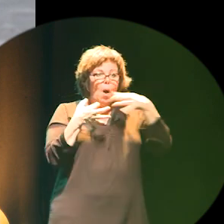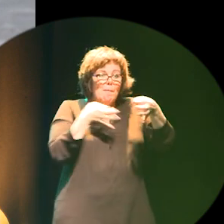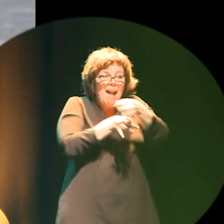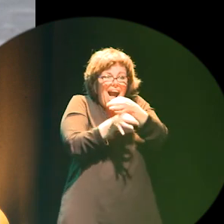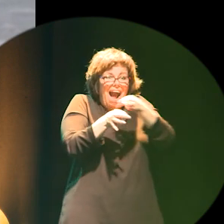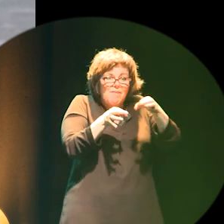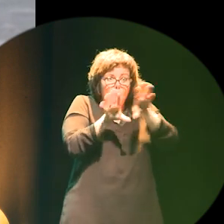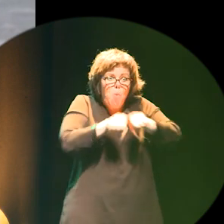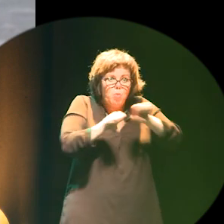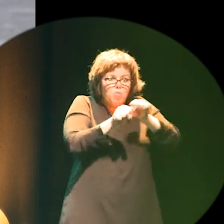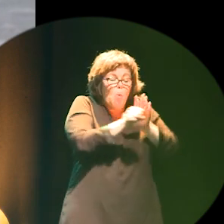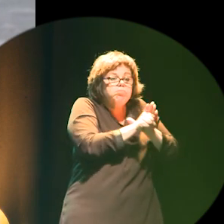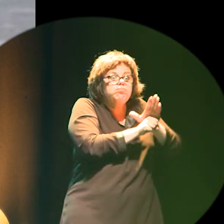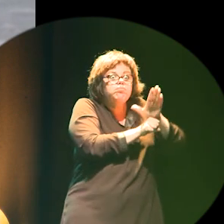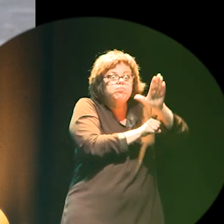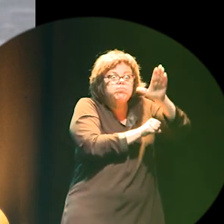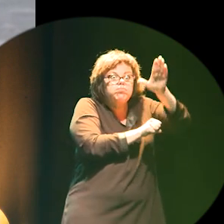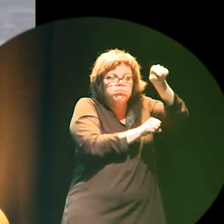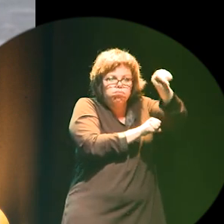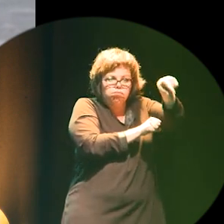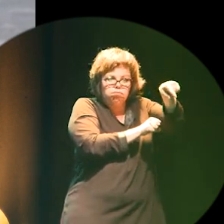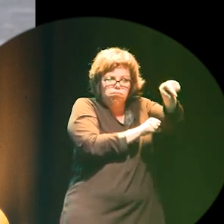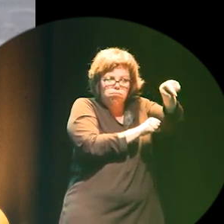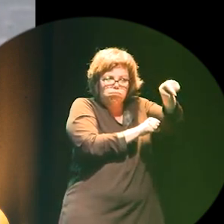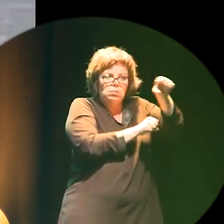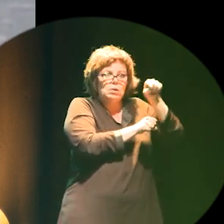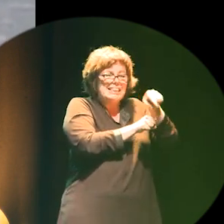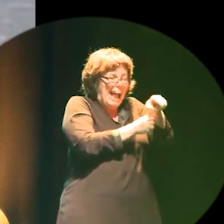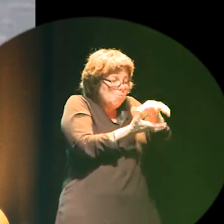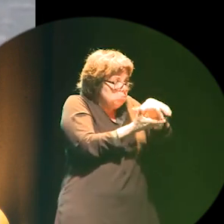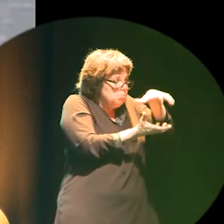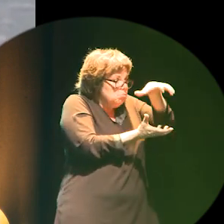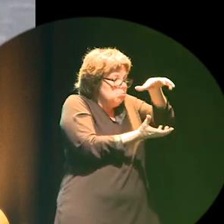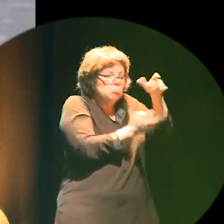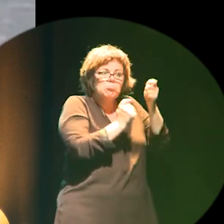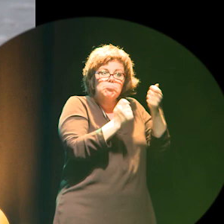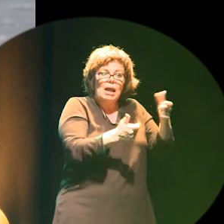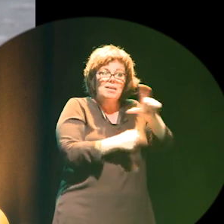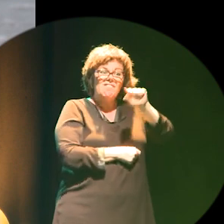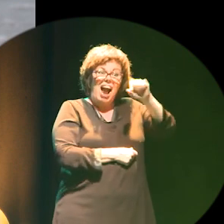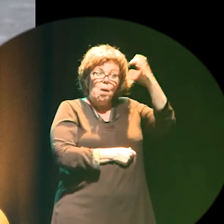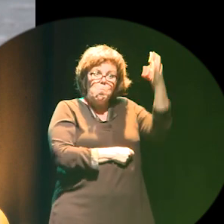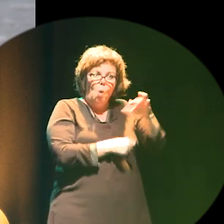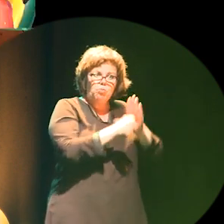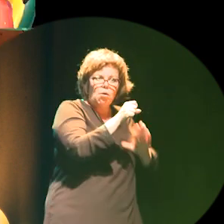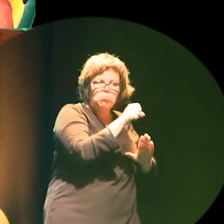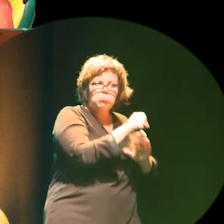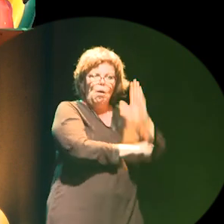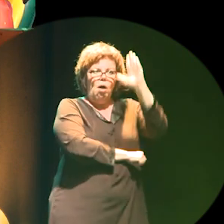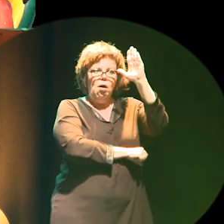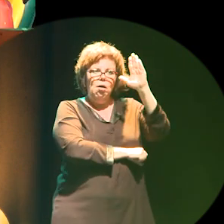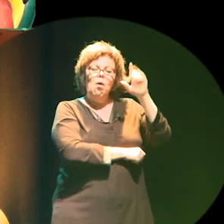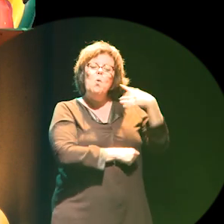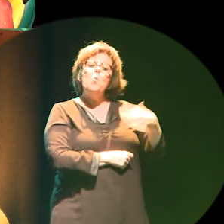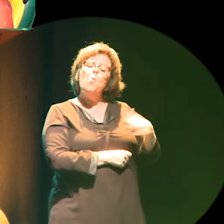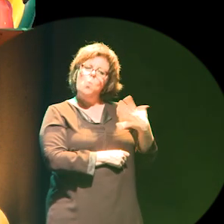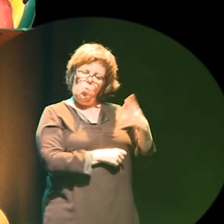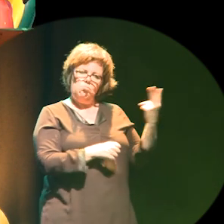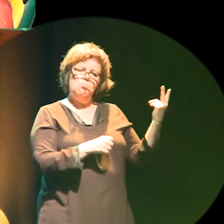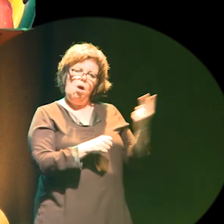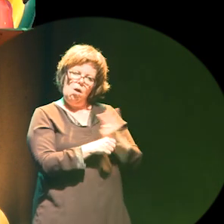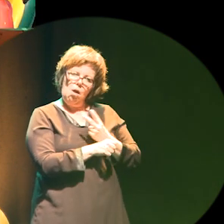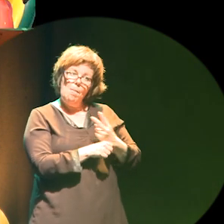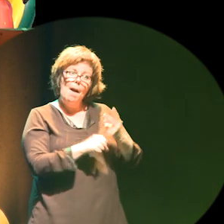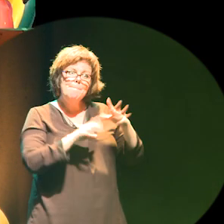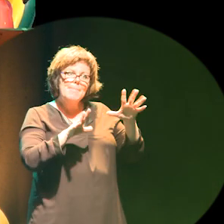phytoplancton qui pourraient, mis bout à bout, représenter 20% de la production dans la zone. C'est non négligeable et c'est très